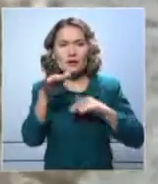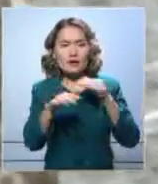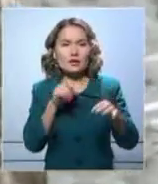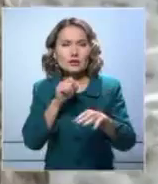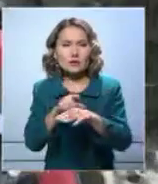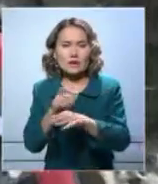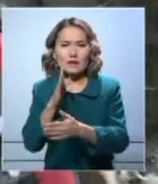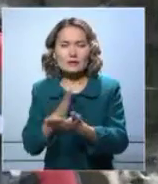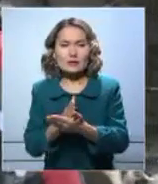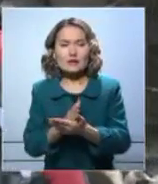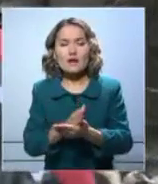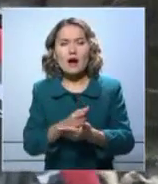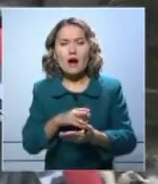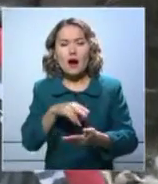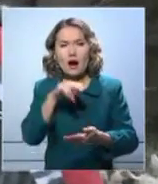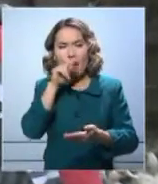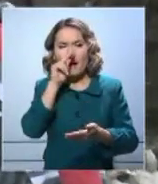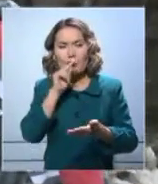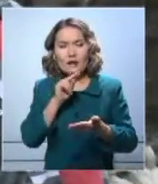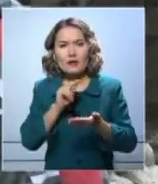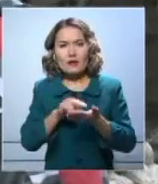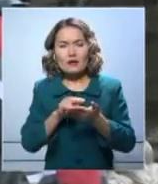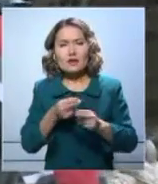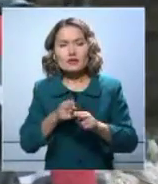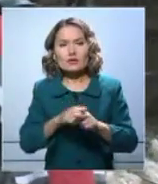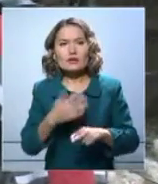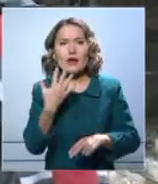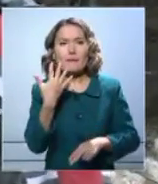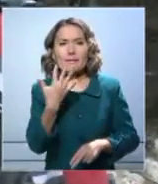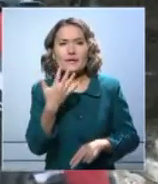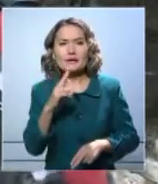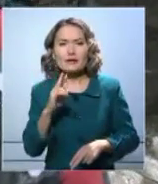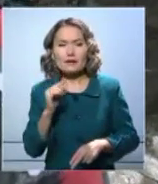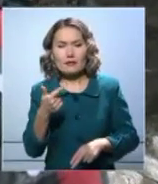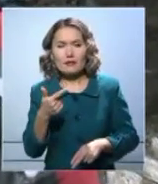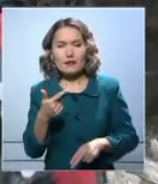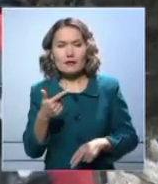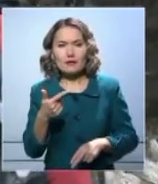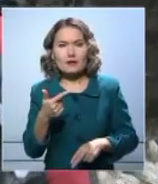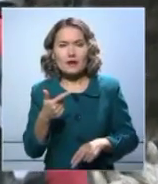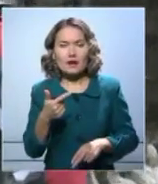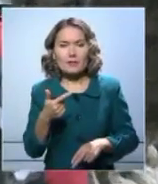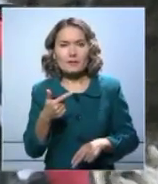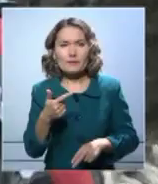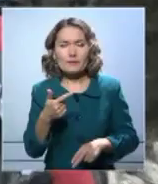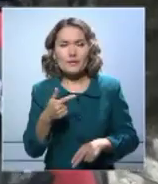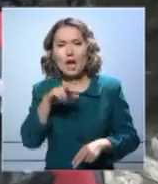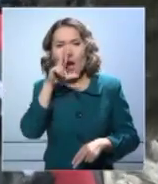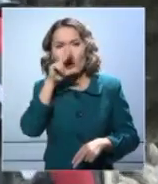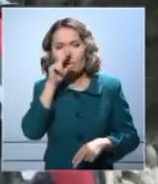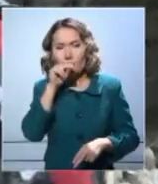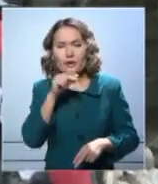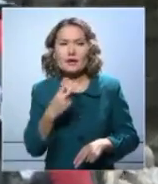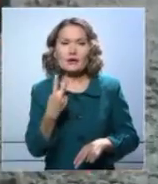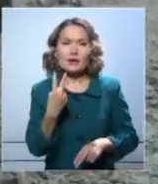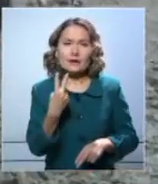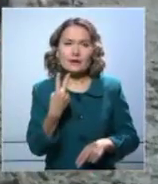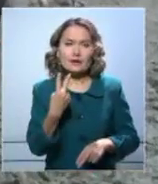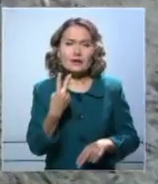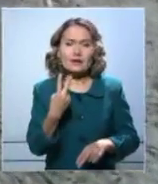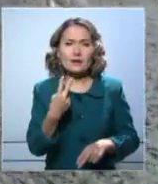келі береді, ол 5000 теңгеден болады мысалы. Мына үйректерім 2,5 келіп отыр, 2,5-нан сатып